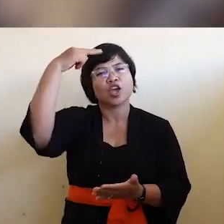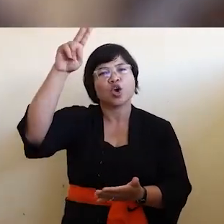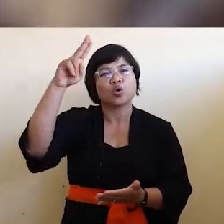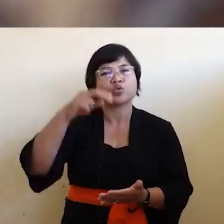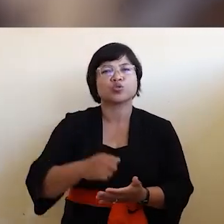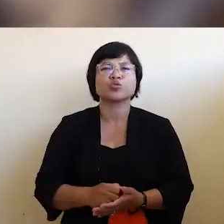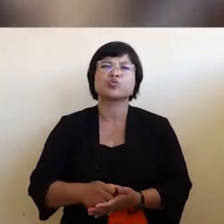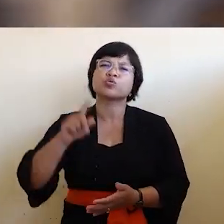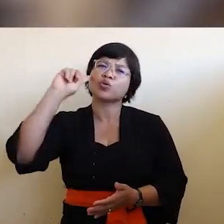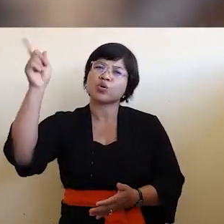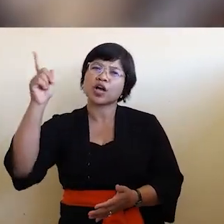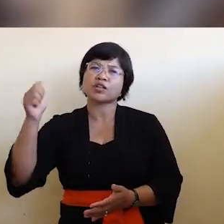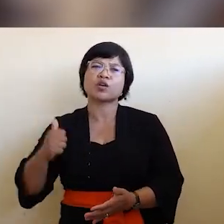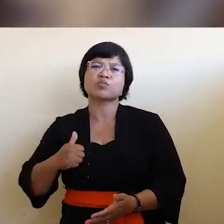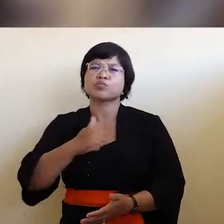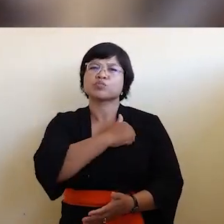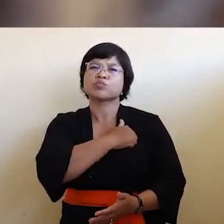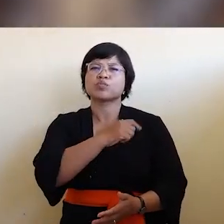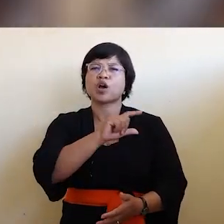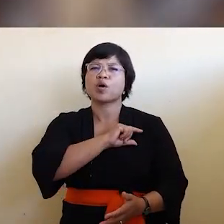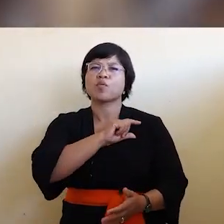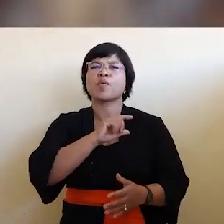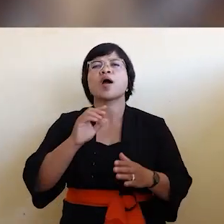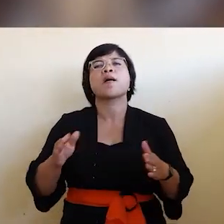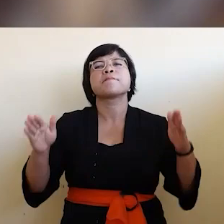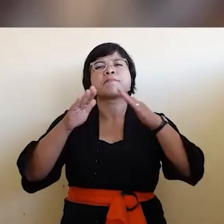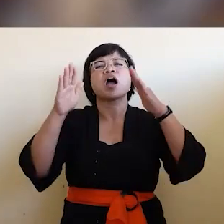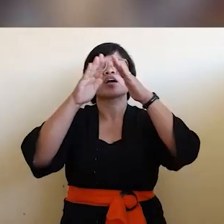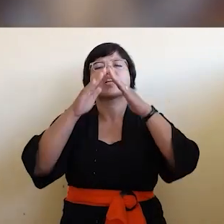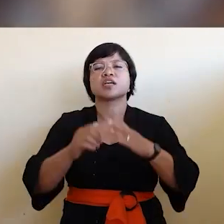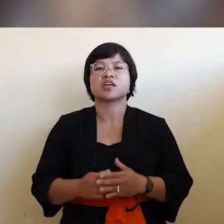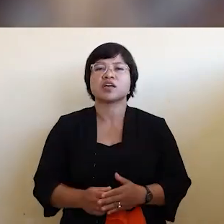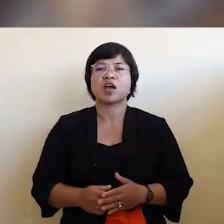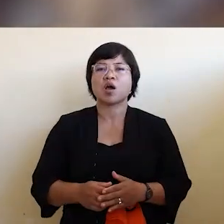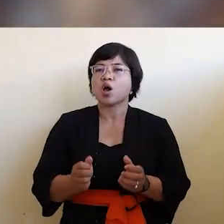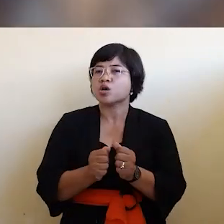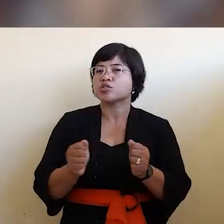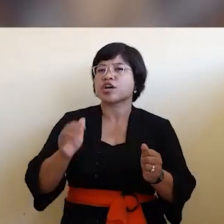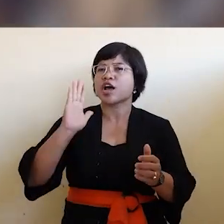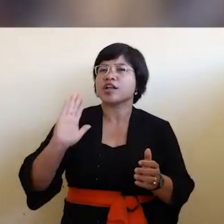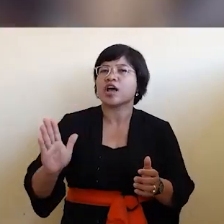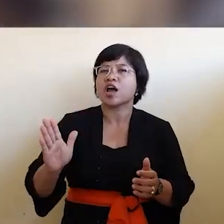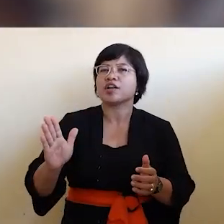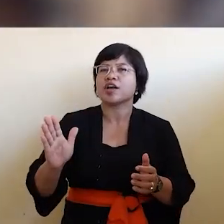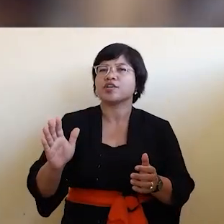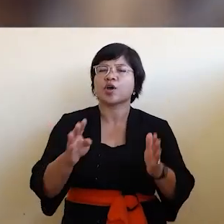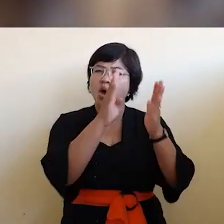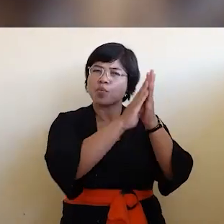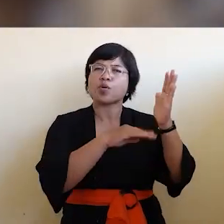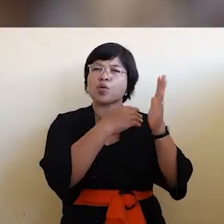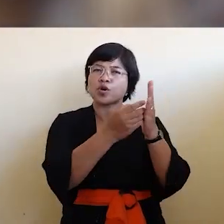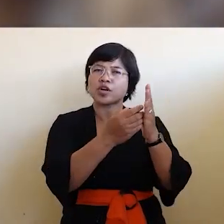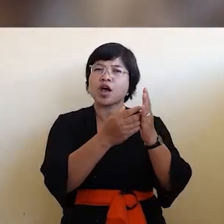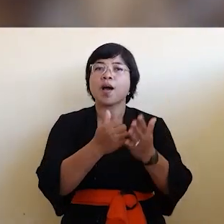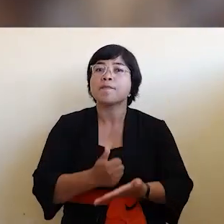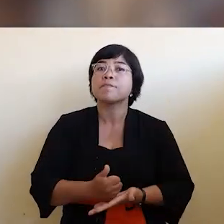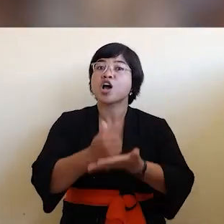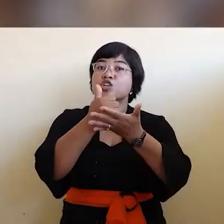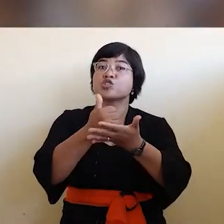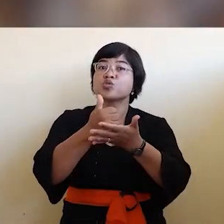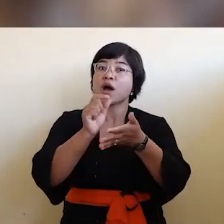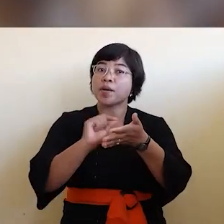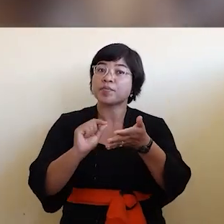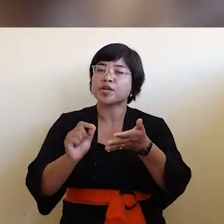kepada kantor Kementerian Agama Kabupaten Bangli. Dengan adanya